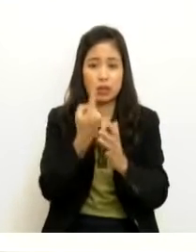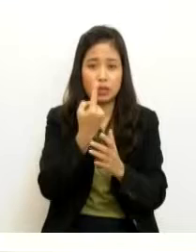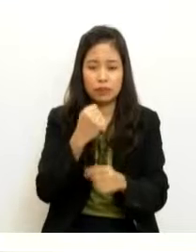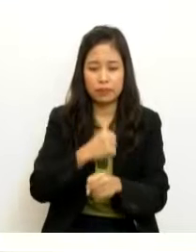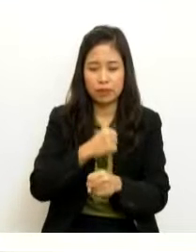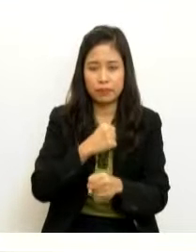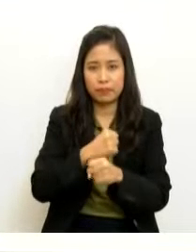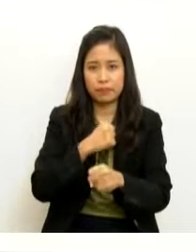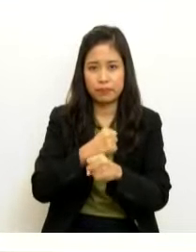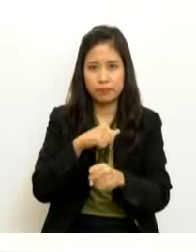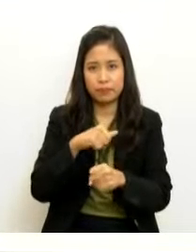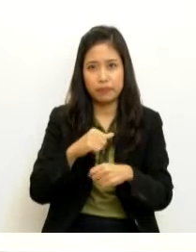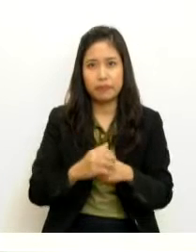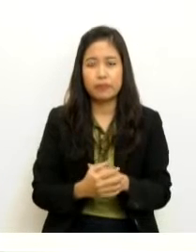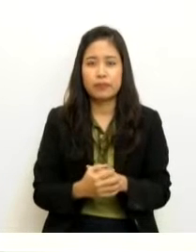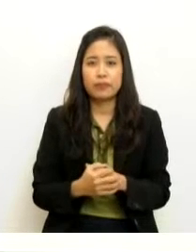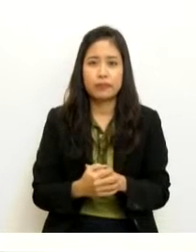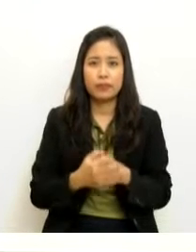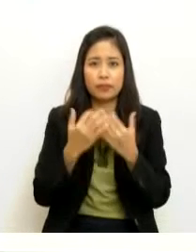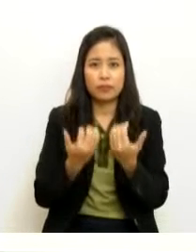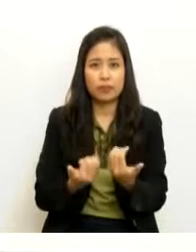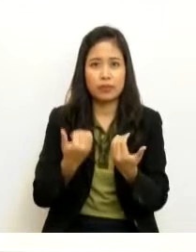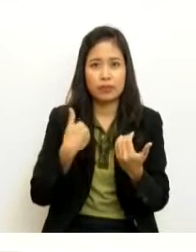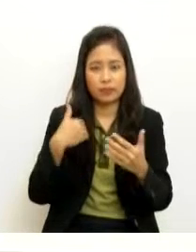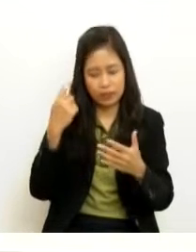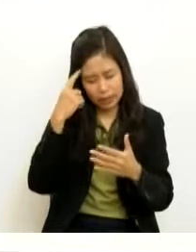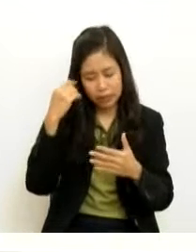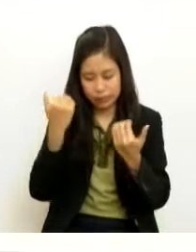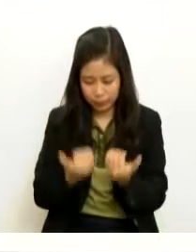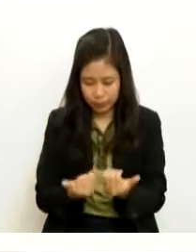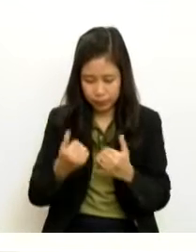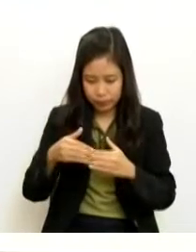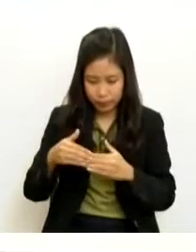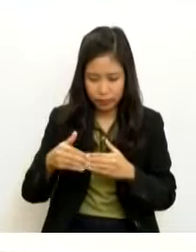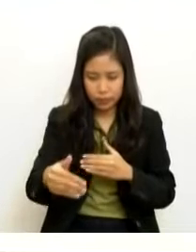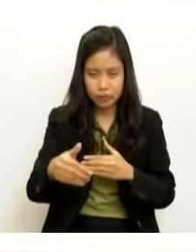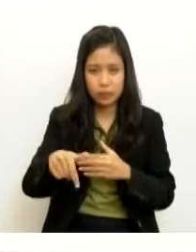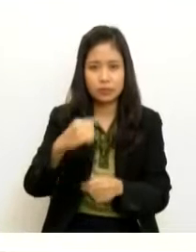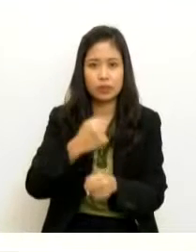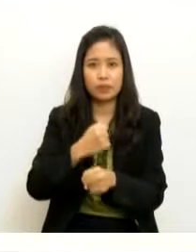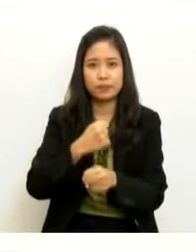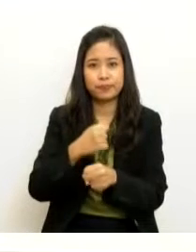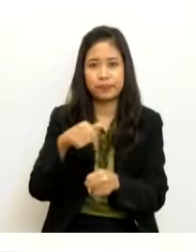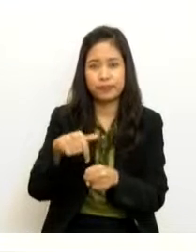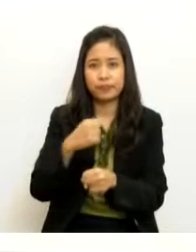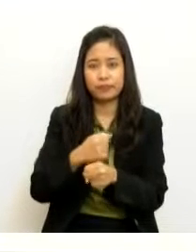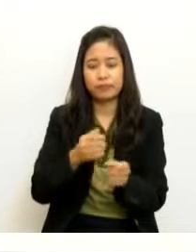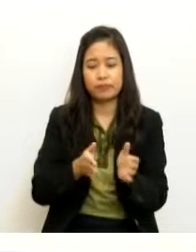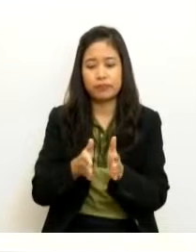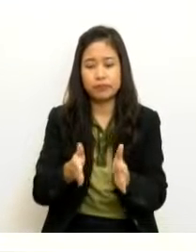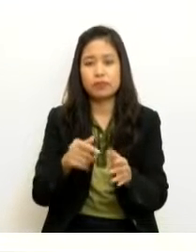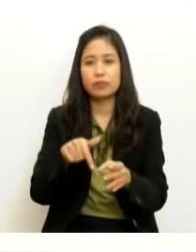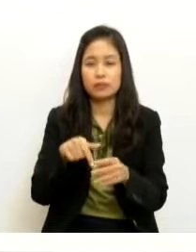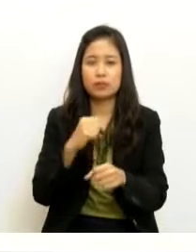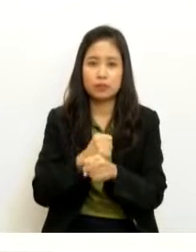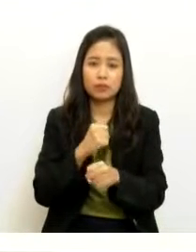ครับคิดว่าตั้งแต่บัดนี้เป็นต้นไปเนี่ยถือว่าเป็นข้อสั่งการอีกแนวทางหนึ่งไปยัง